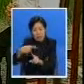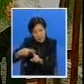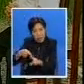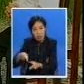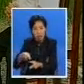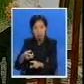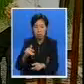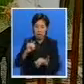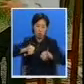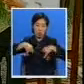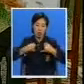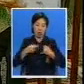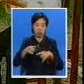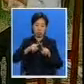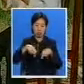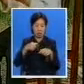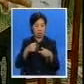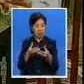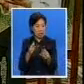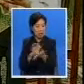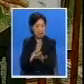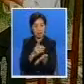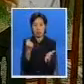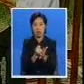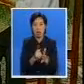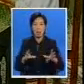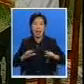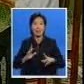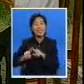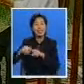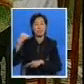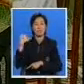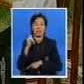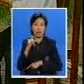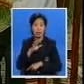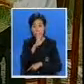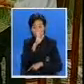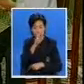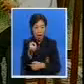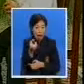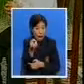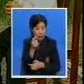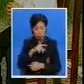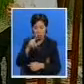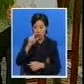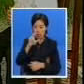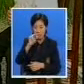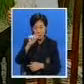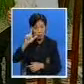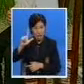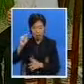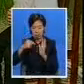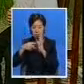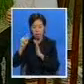ได้ตัวเลขที่ไม่แม่นยำ ครับโอ้โหถ้ามา30ล้านตันครับท่านนายกครับจากมี23นี่ทำยังไงครับ ประเมินเนี่ยความจริง